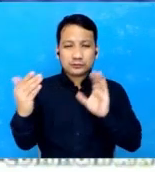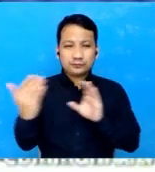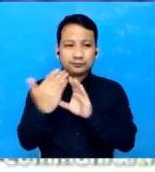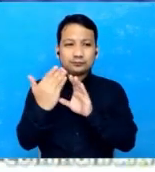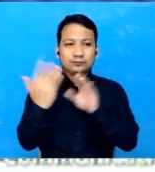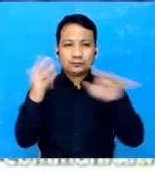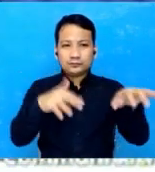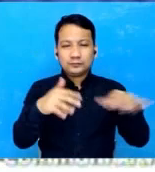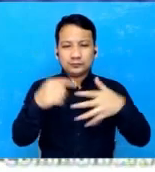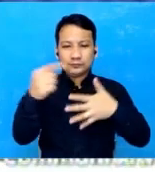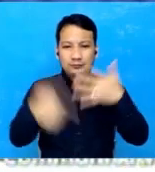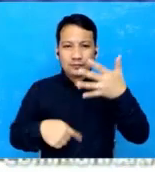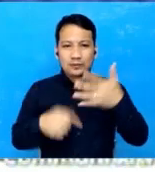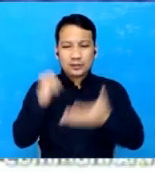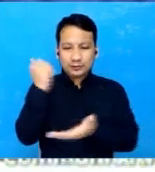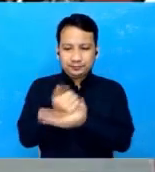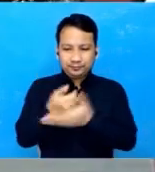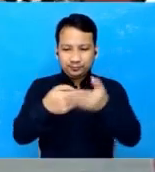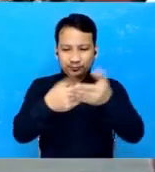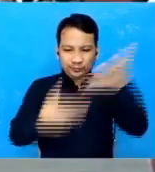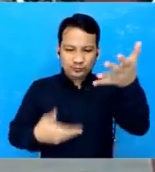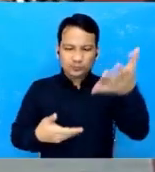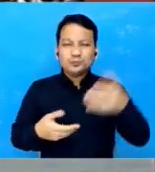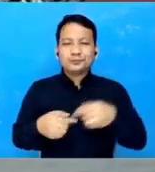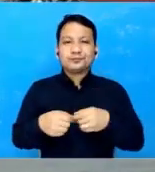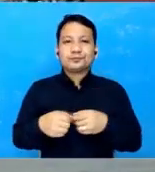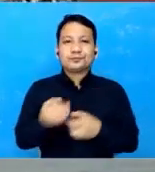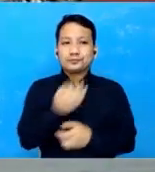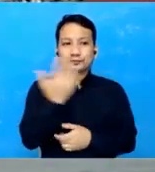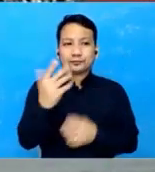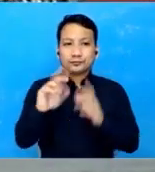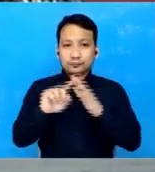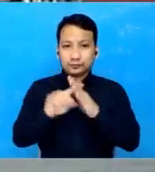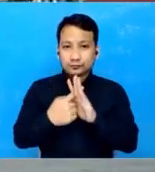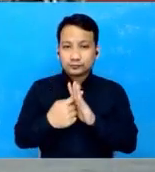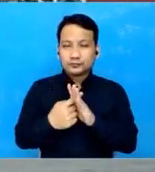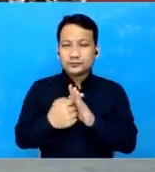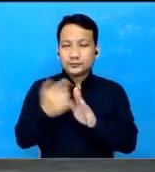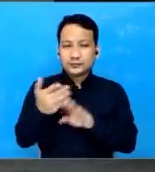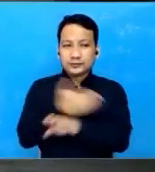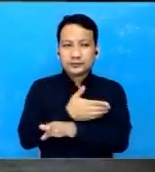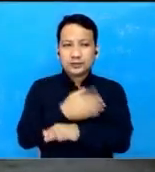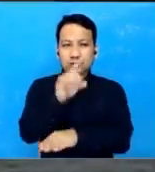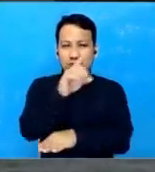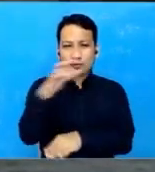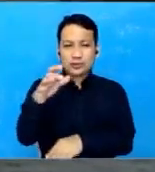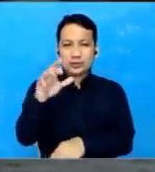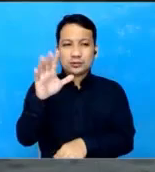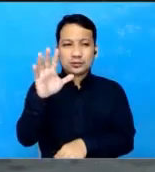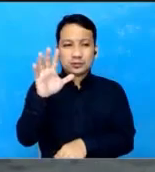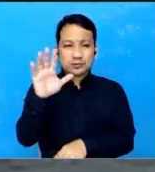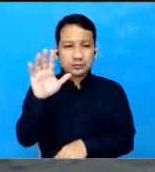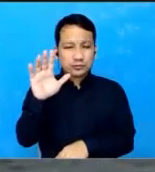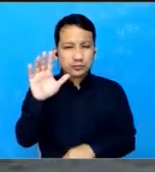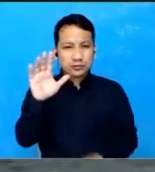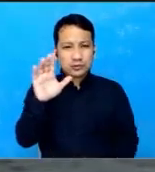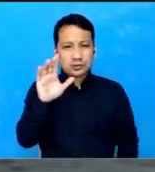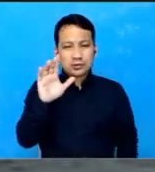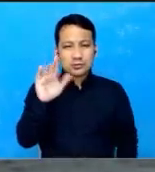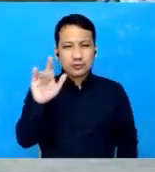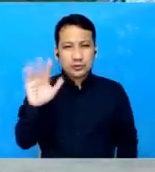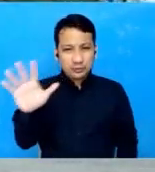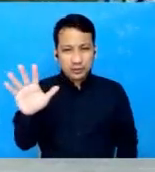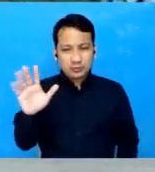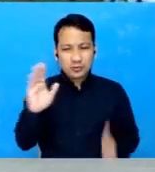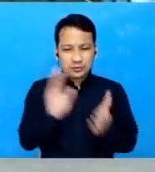na para ipa-aproba kay Pangulong Duterte ang pilot implementation nito sa 150 paaralan. Pero sa ngayon ay